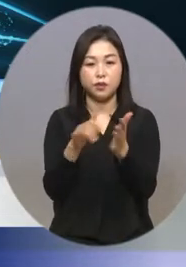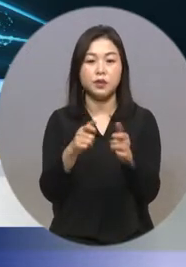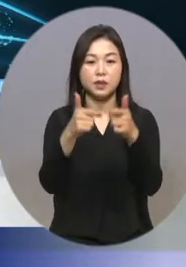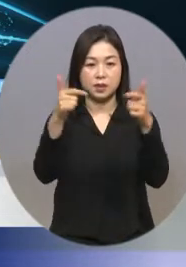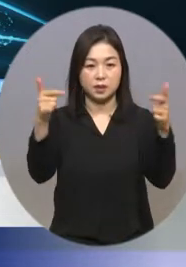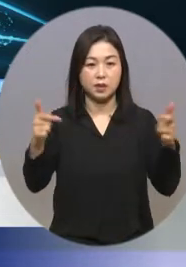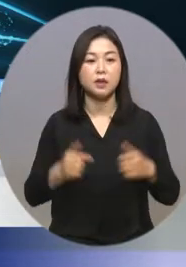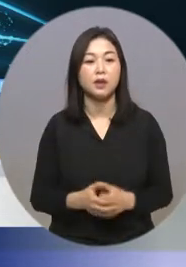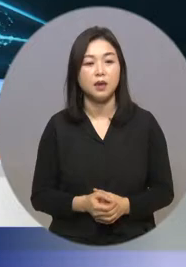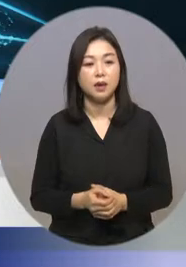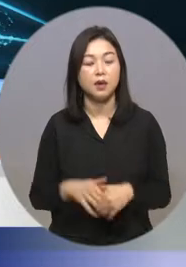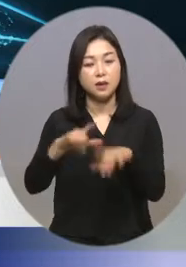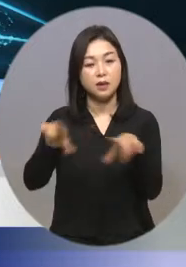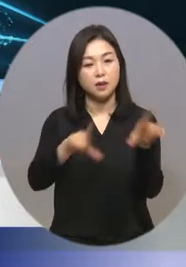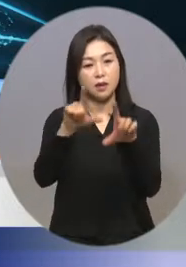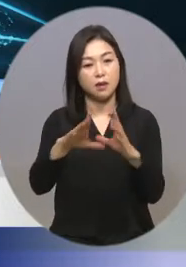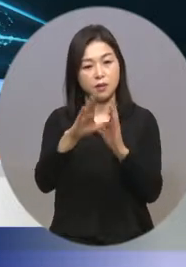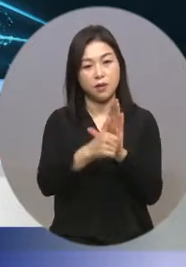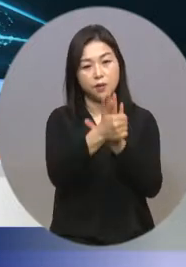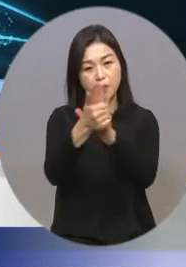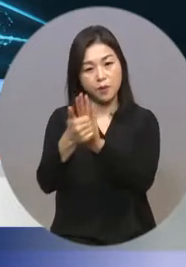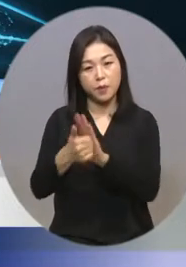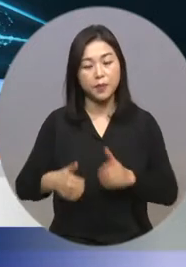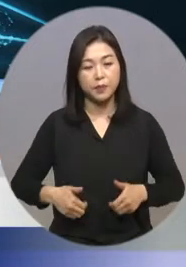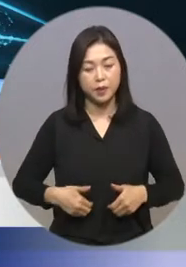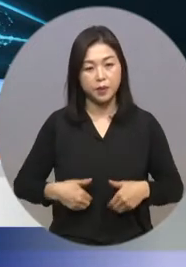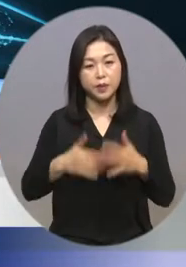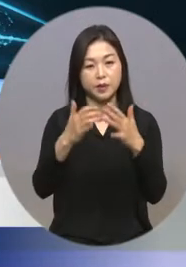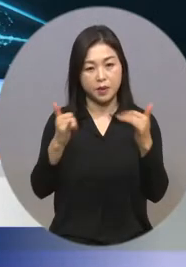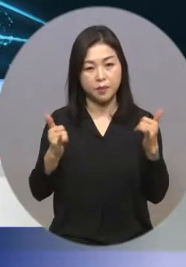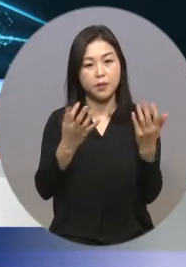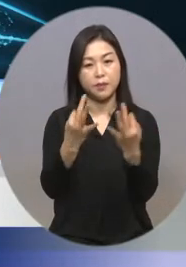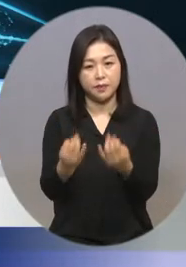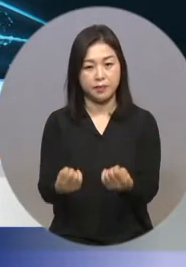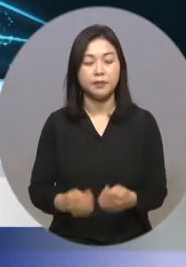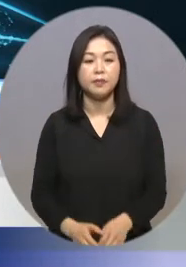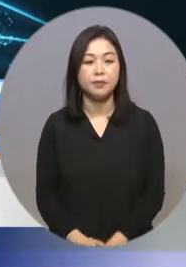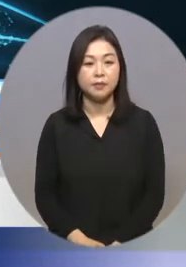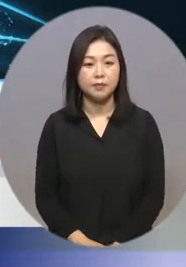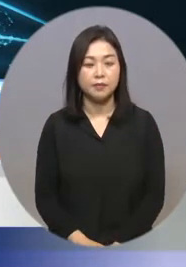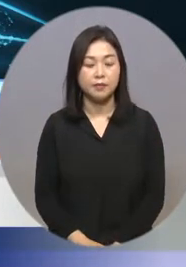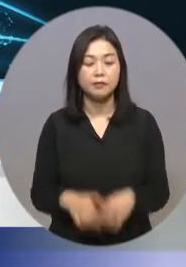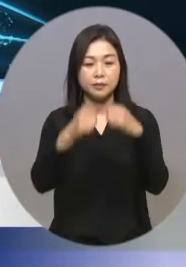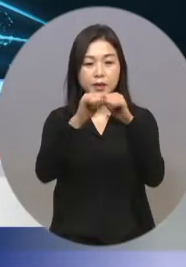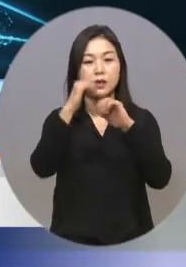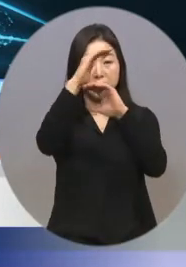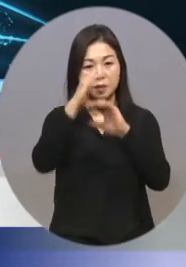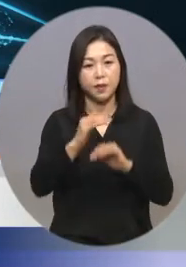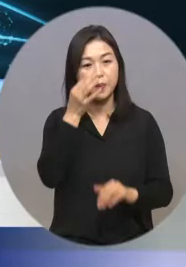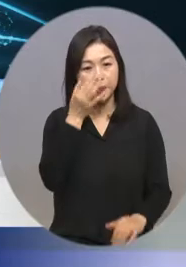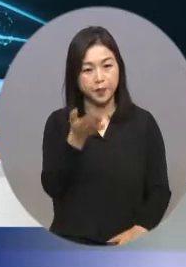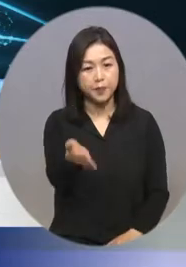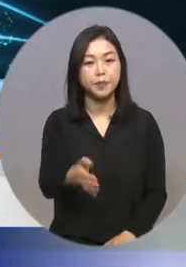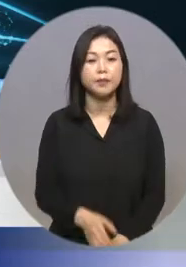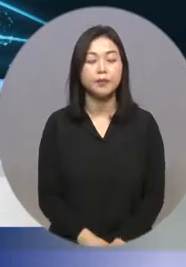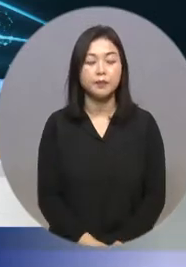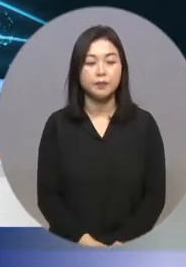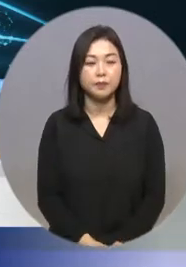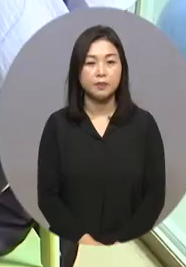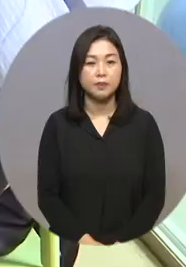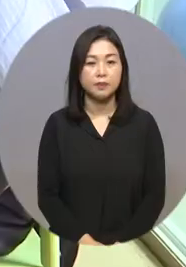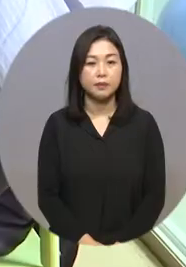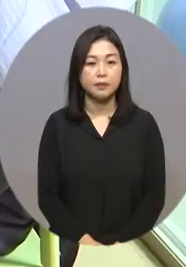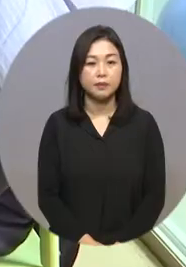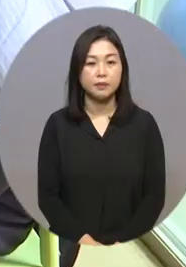있고 일상생활에 도움이 필요한 이들도 적지 않은 것으로 나타났습니다 자세한 소식 박성영 기자가 전합니다